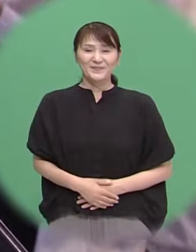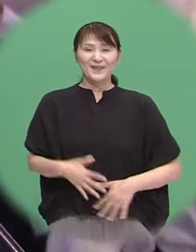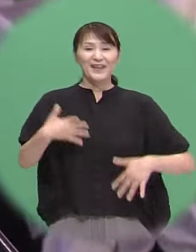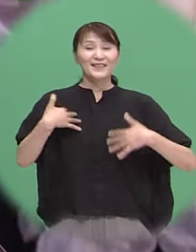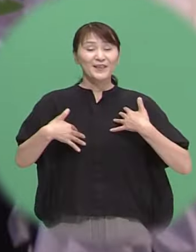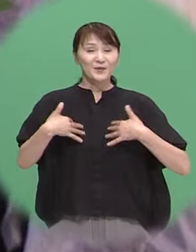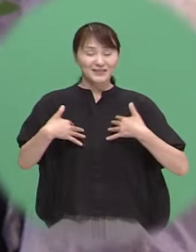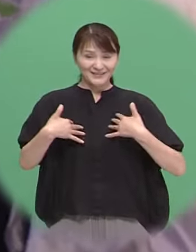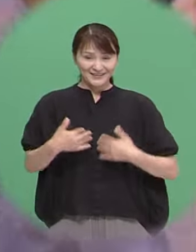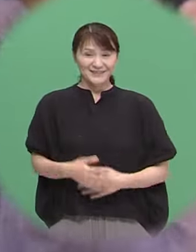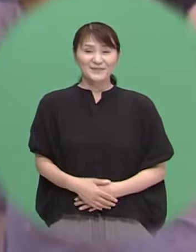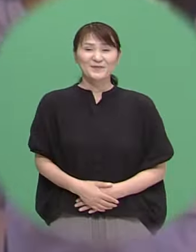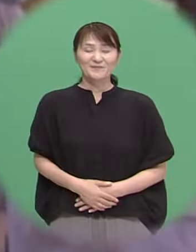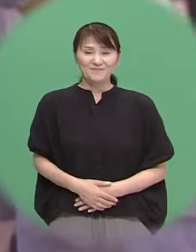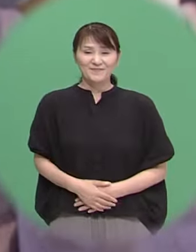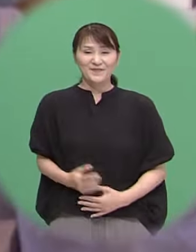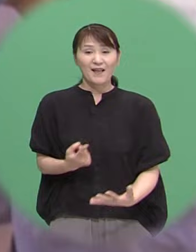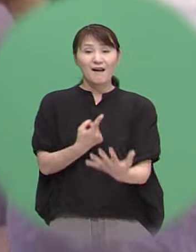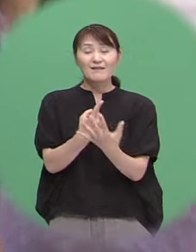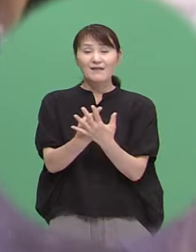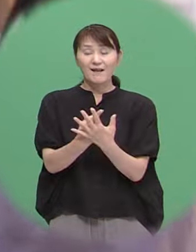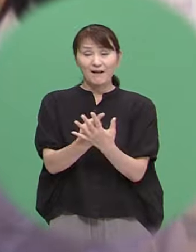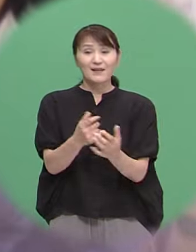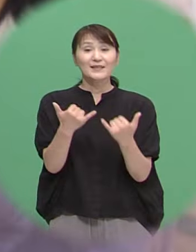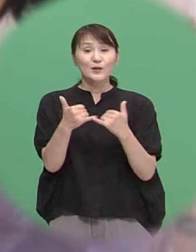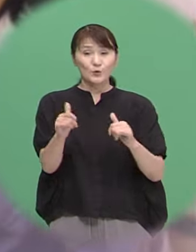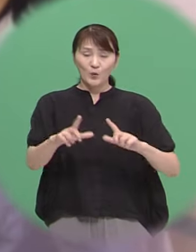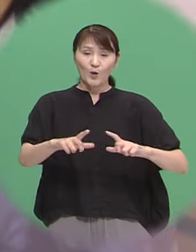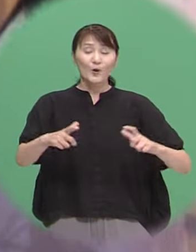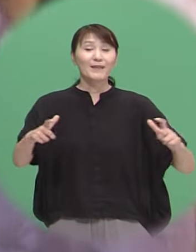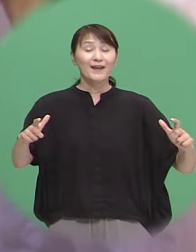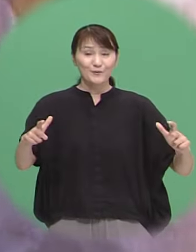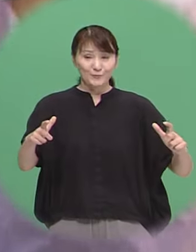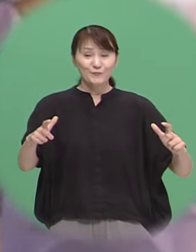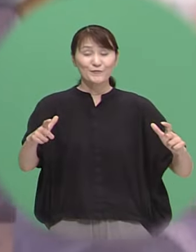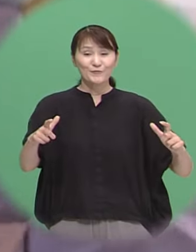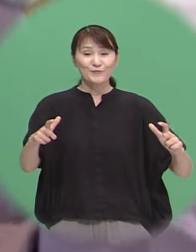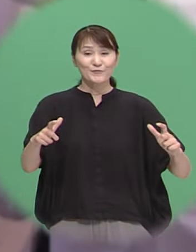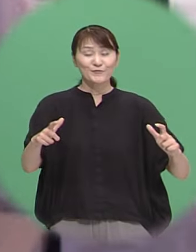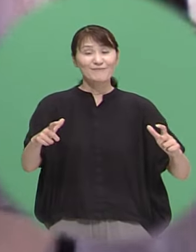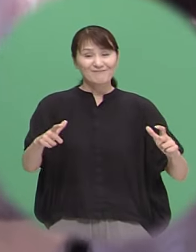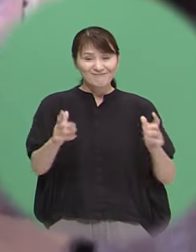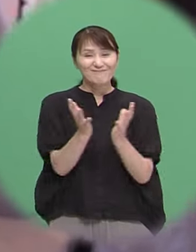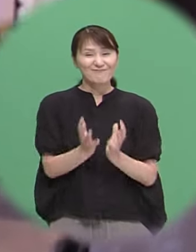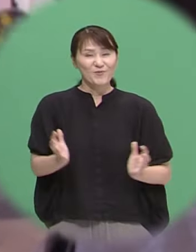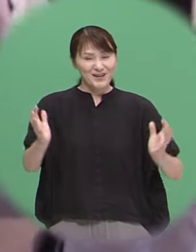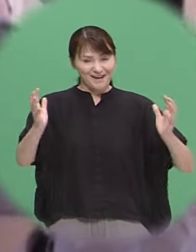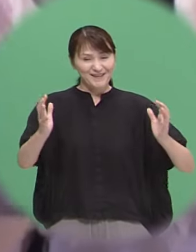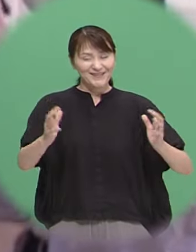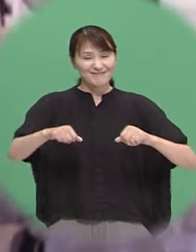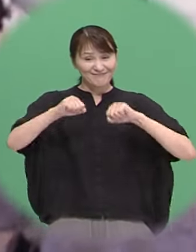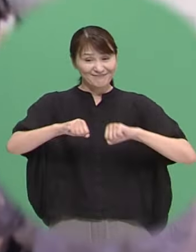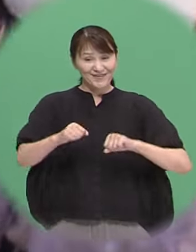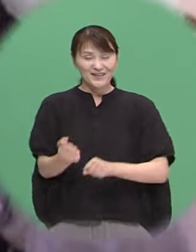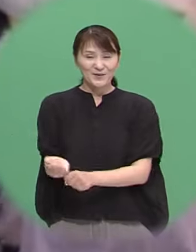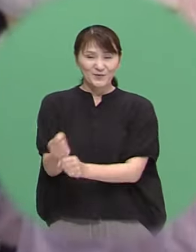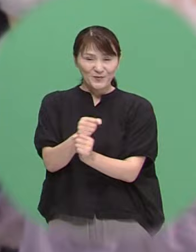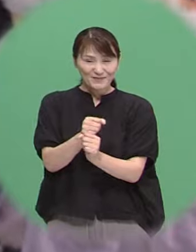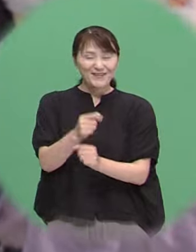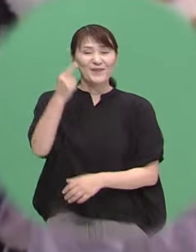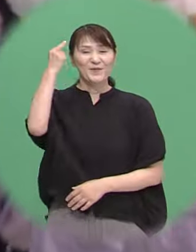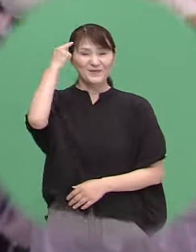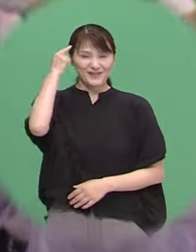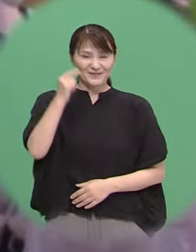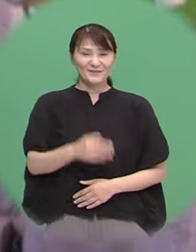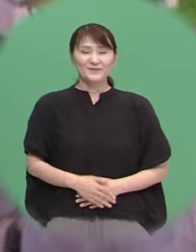楽しい。 参加されてる人数が増えてるので、なんか盛り上がり、活気がまた戻ってきたな